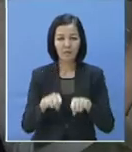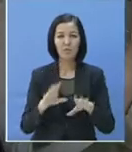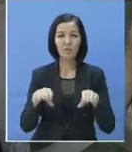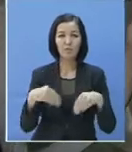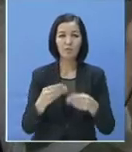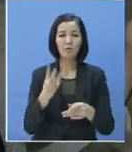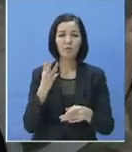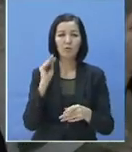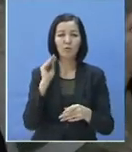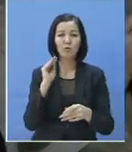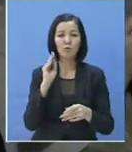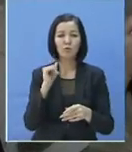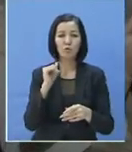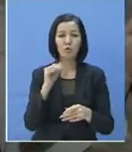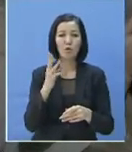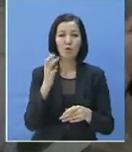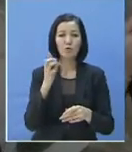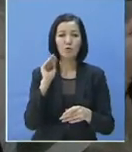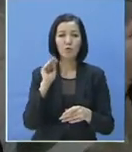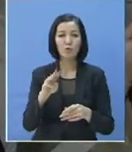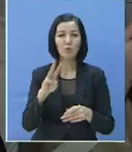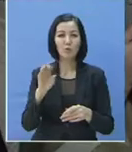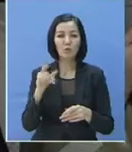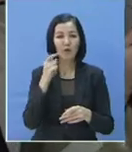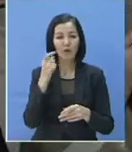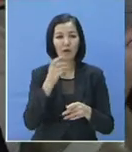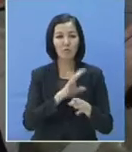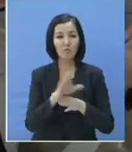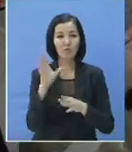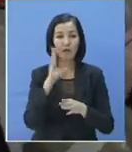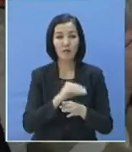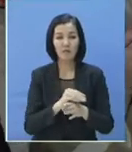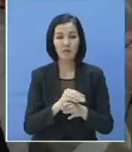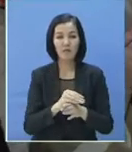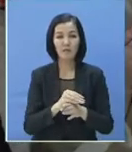мың тонна мынандай қант шығаруға. 300 мың тонна.